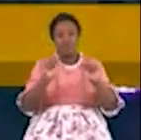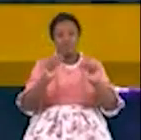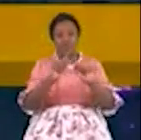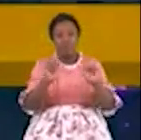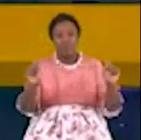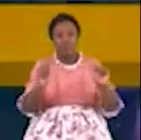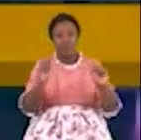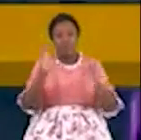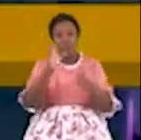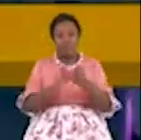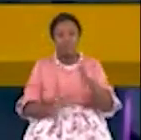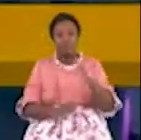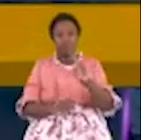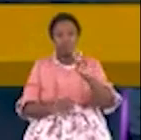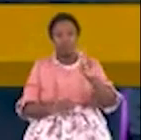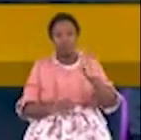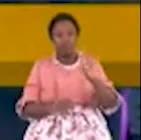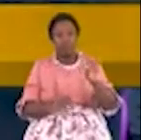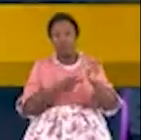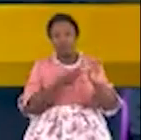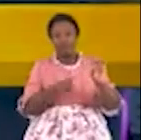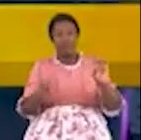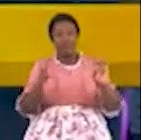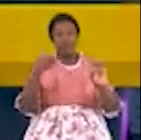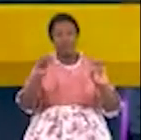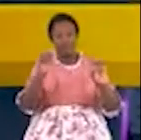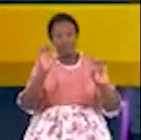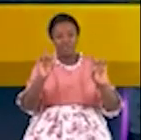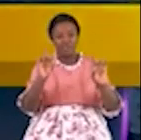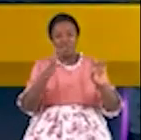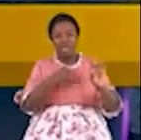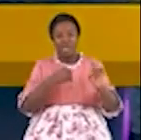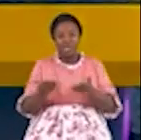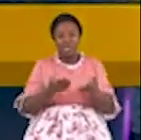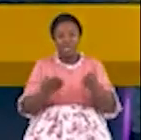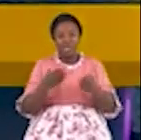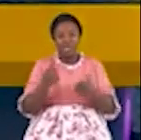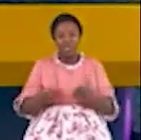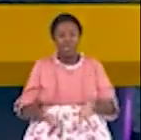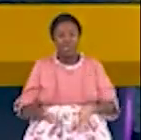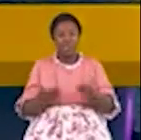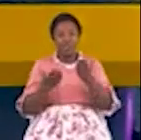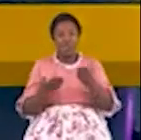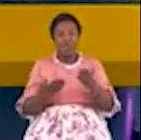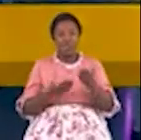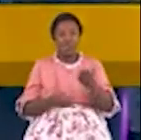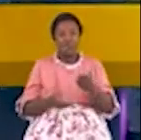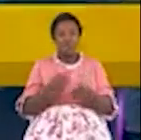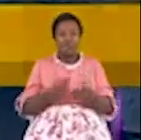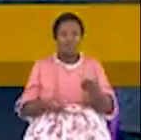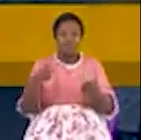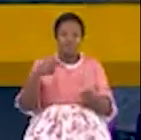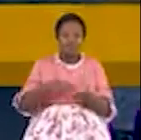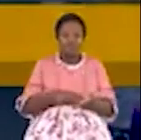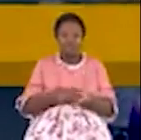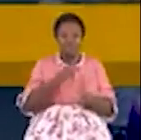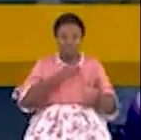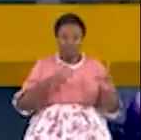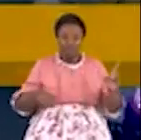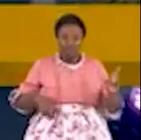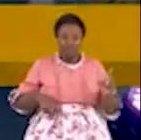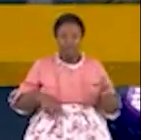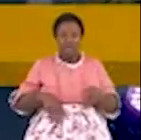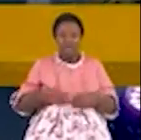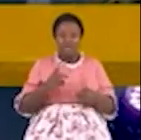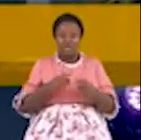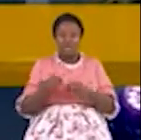18. Ebe a, lee ka onye nwanyị bilitere na ndị nwụrụ anwụ na-ekwu okwu. Onye mgbapụta anyị